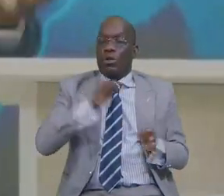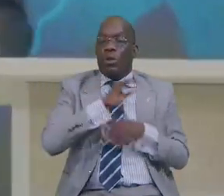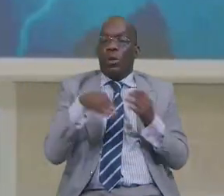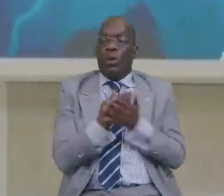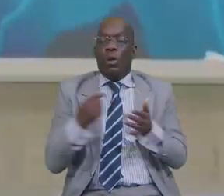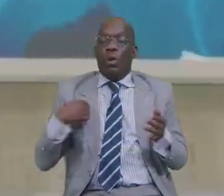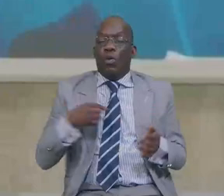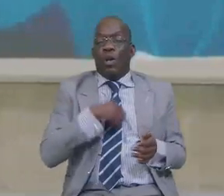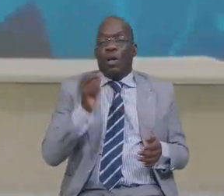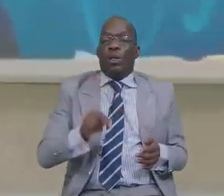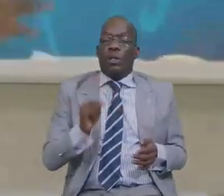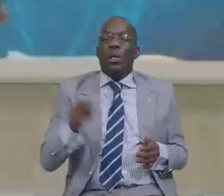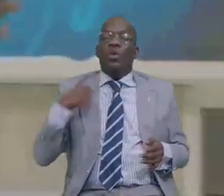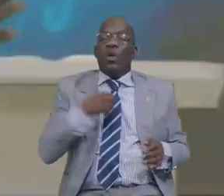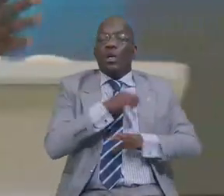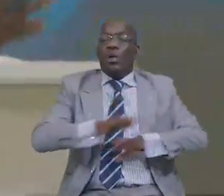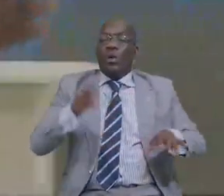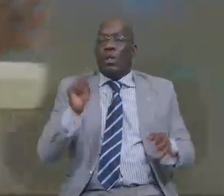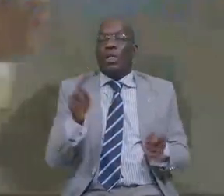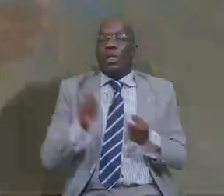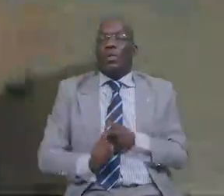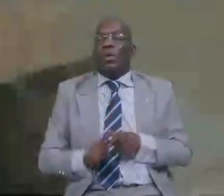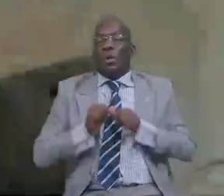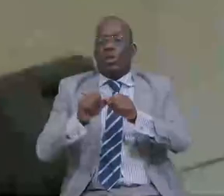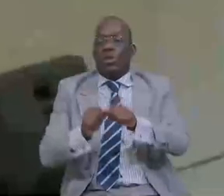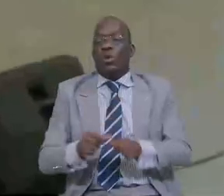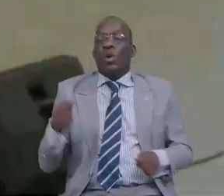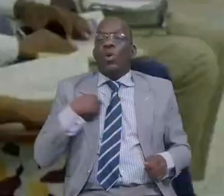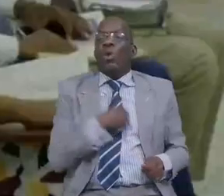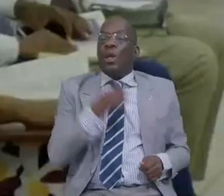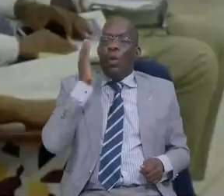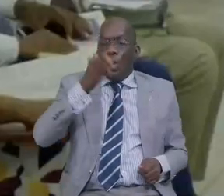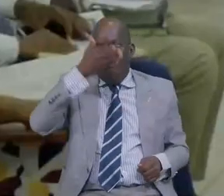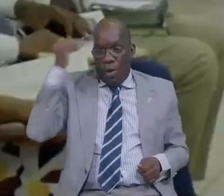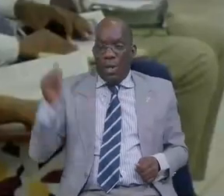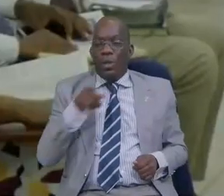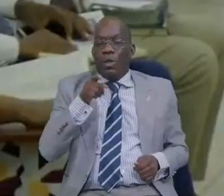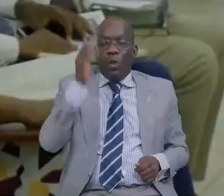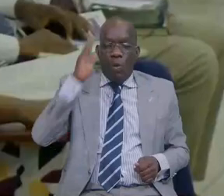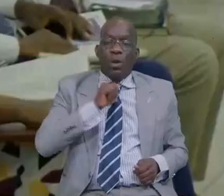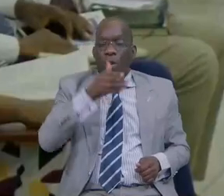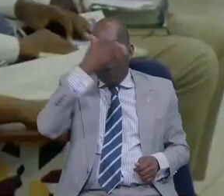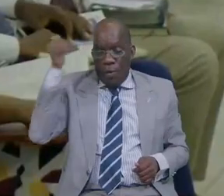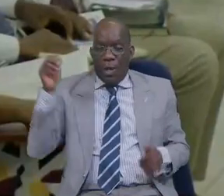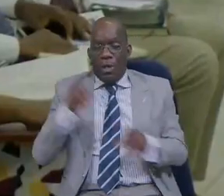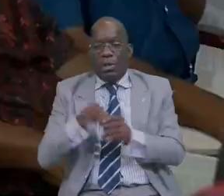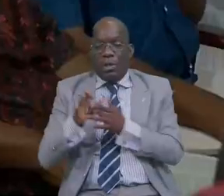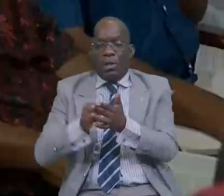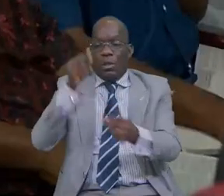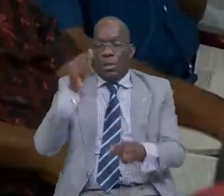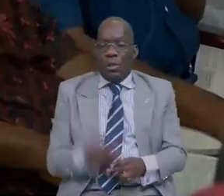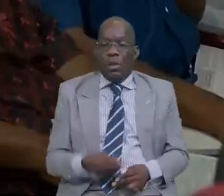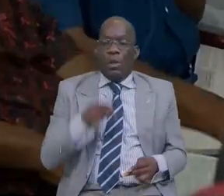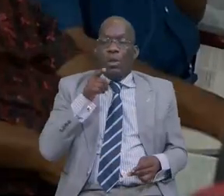Tu ne dois pas écouter, tu ne dois pas lire la Bible. Nous allons oublier. Et tu ne vas pas oublier. Tu